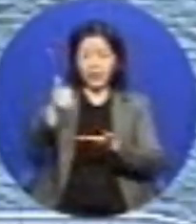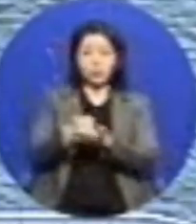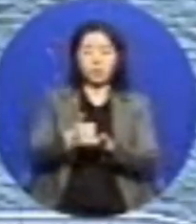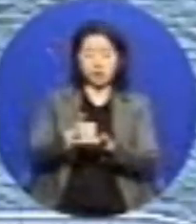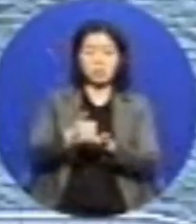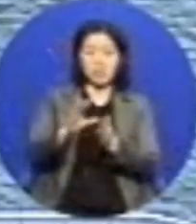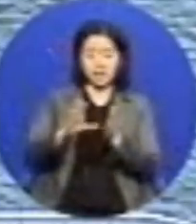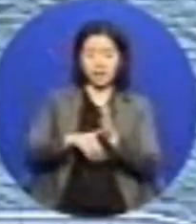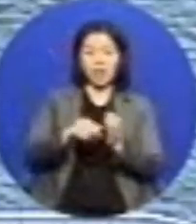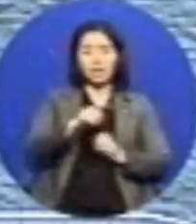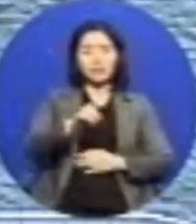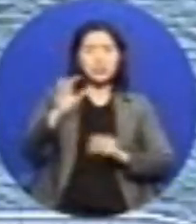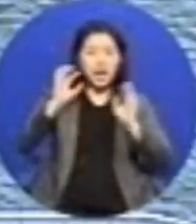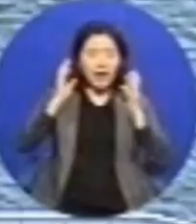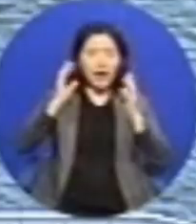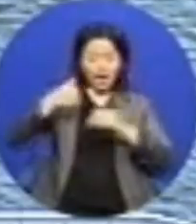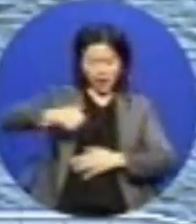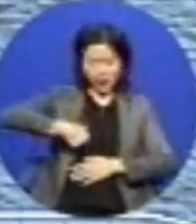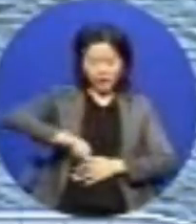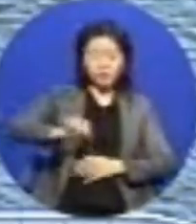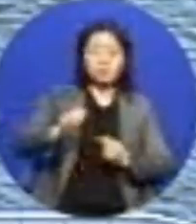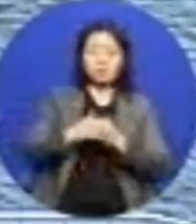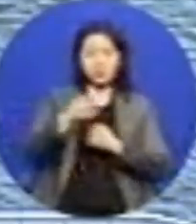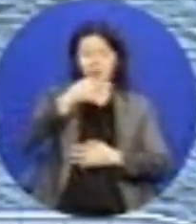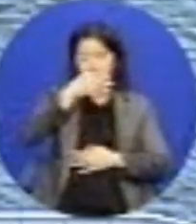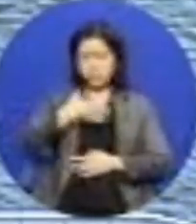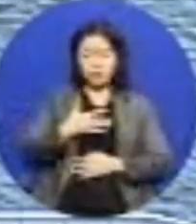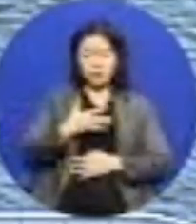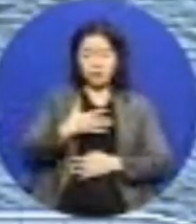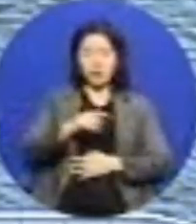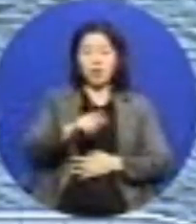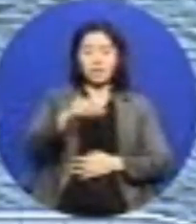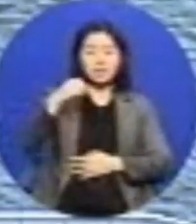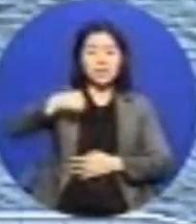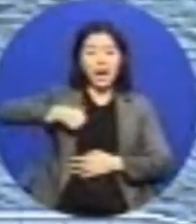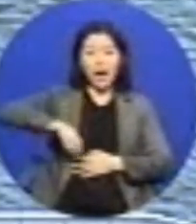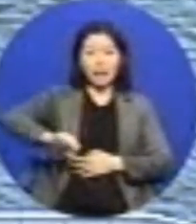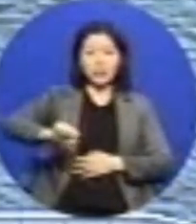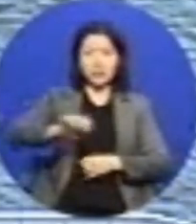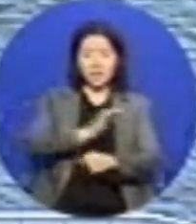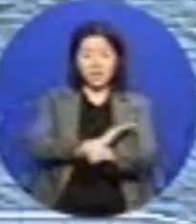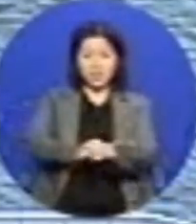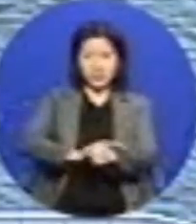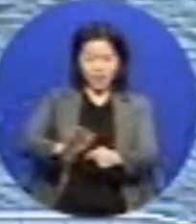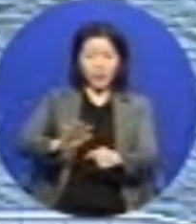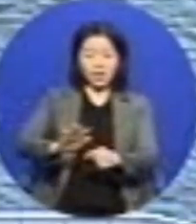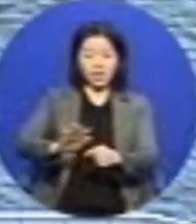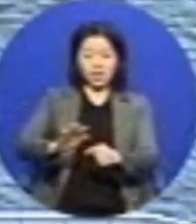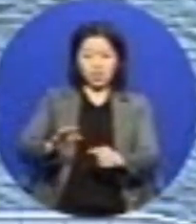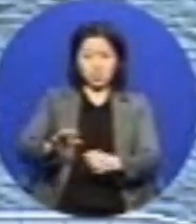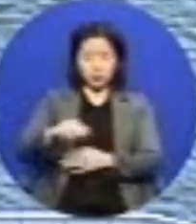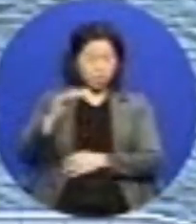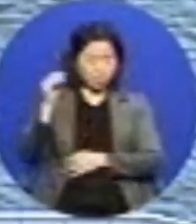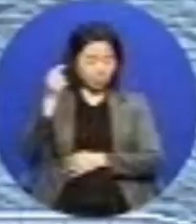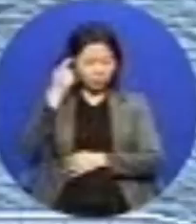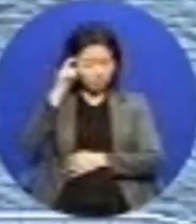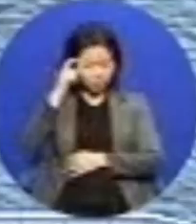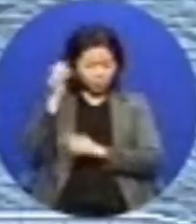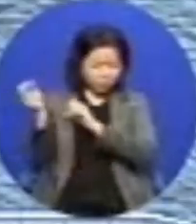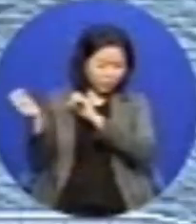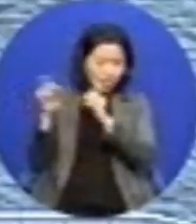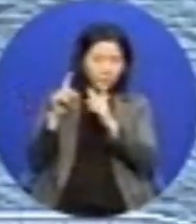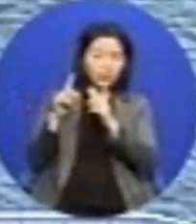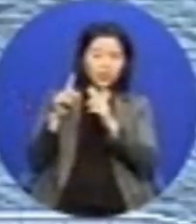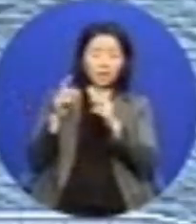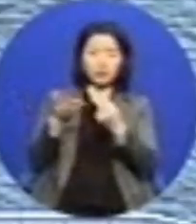얼마나 힘드셨나요 지 그 아들을 한번 바로 잡아보려고 깨닫게 해 보려고 얼마나